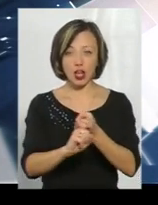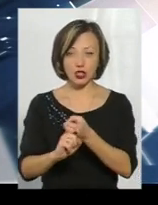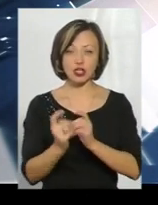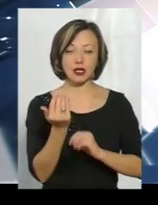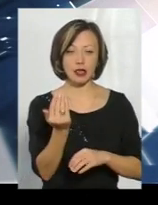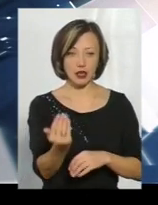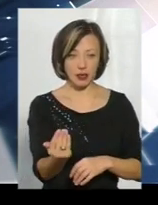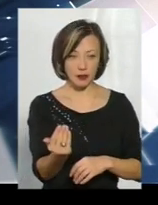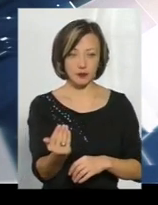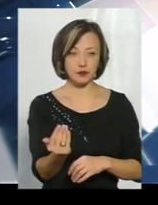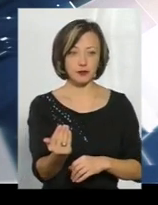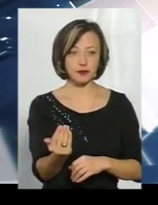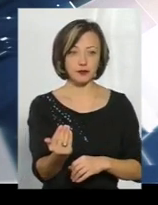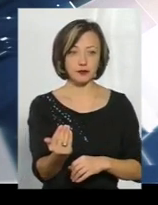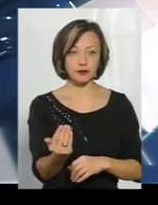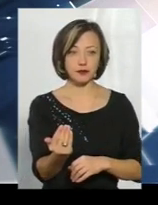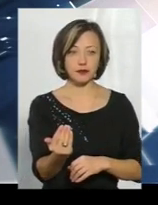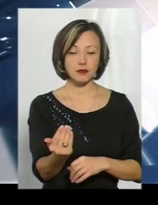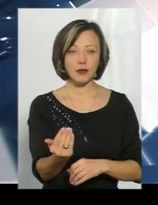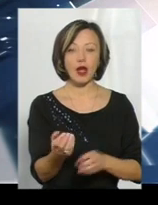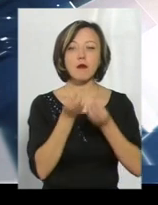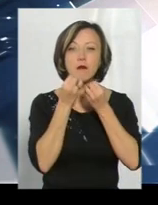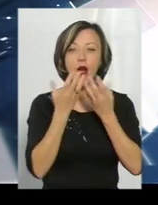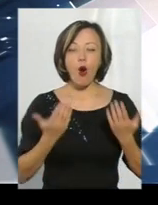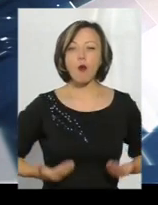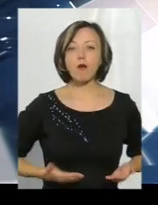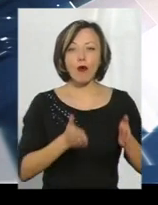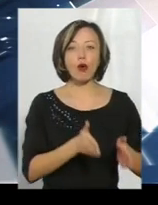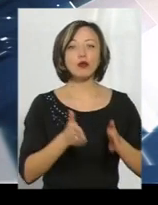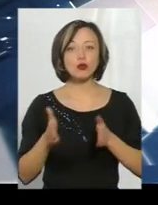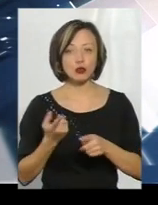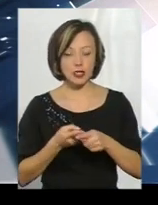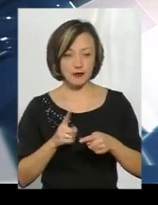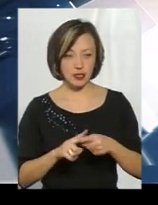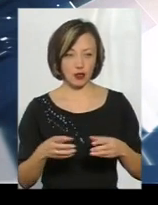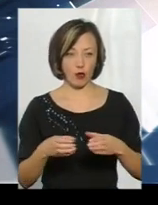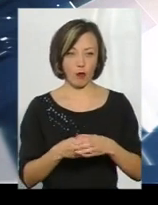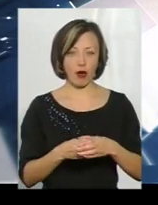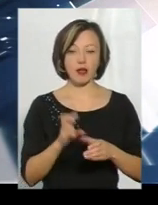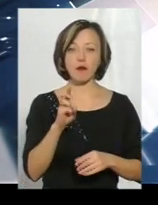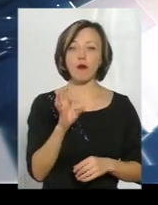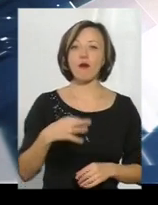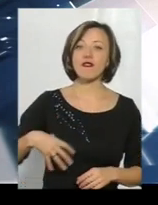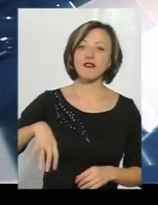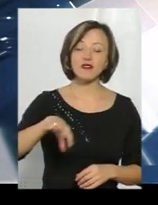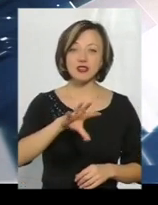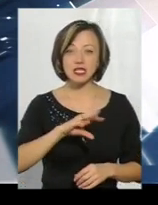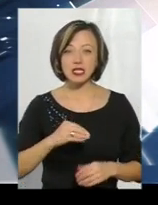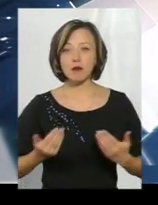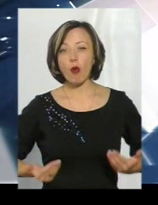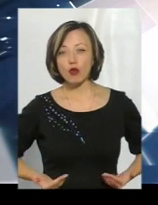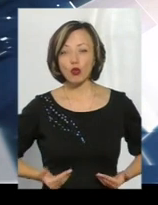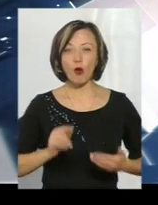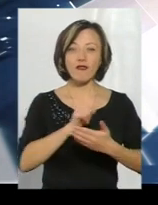їх, можна сказати, благополуччя в цій громаді, бо всі побутові